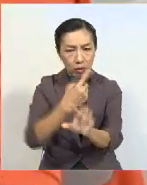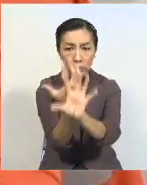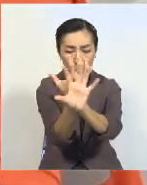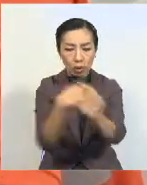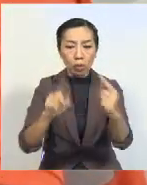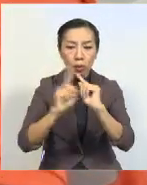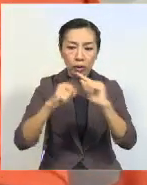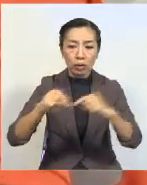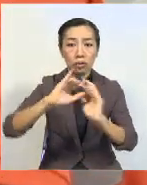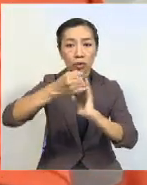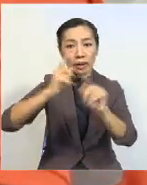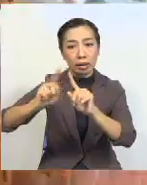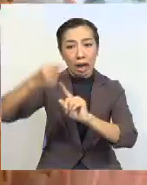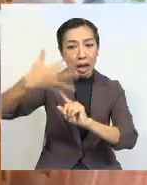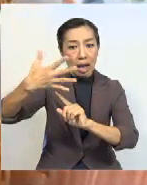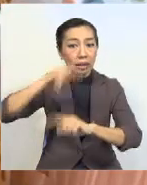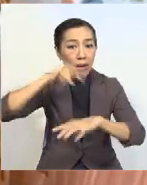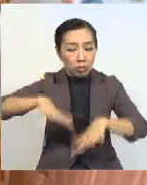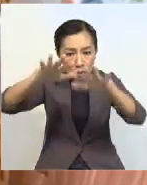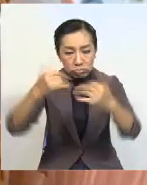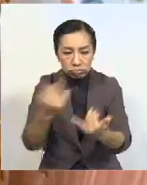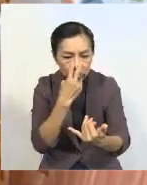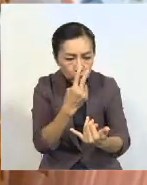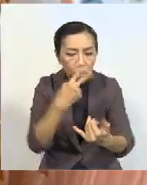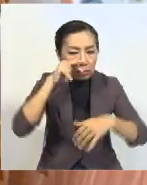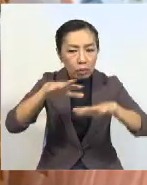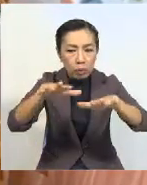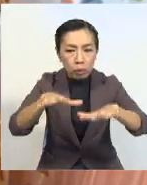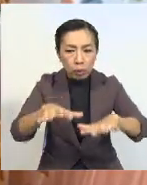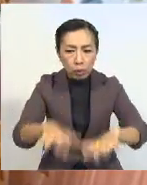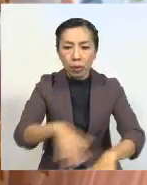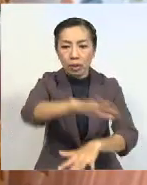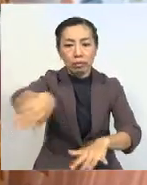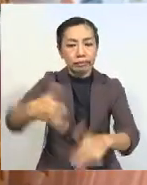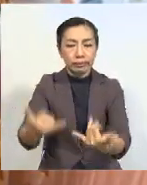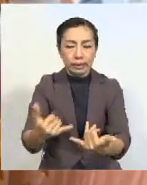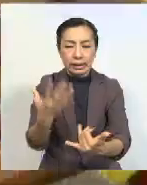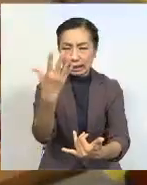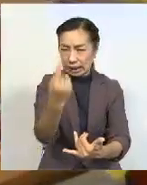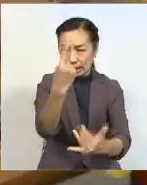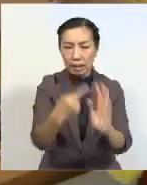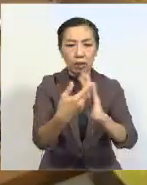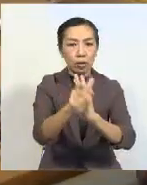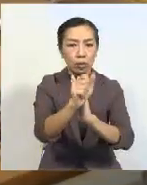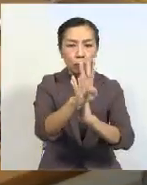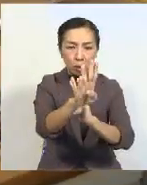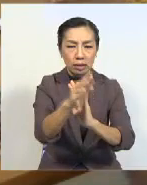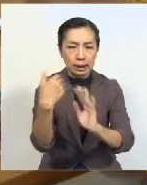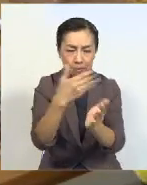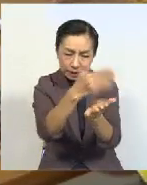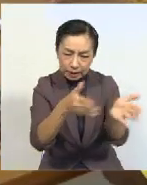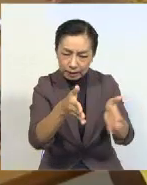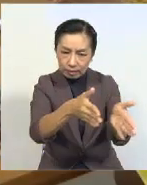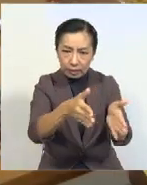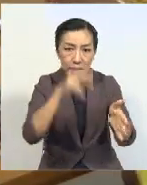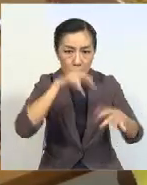จังหวัดโดยส่วนใหญ่แล้วตอนนี้สถานการณ์ก็คลี่คลายเกือบจะทั้งหมดแล้วนะคะเหลือเพียงจังหวัดอุบลราชธานีบางส่วน